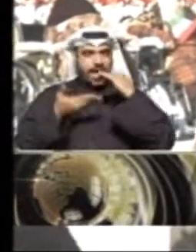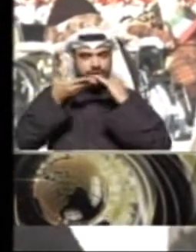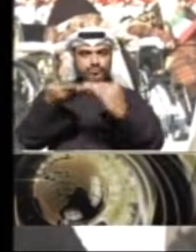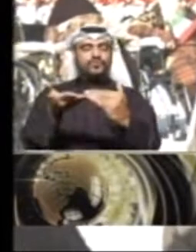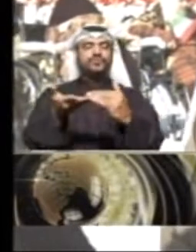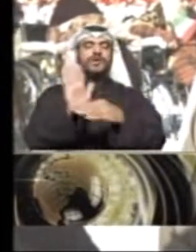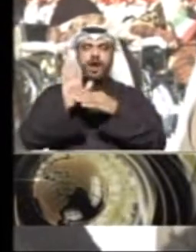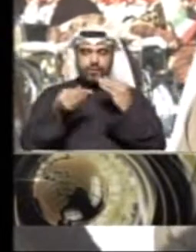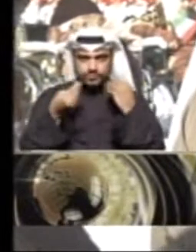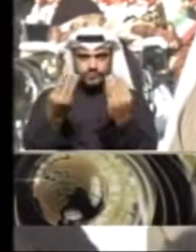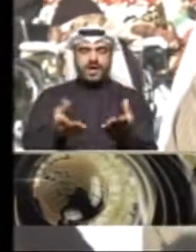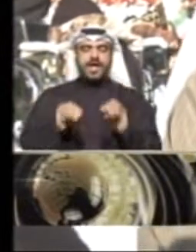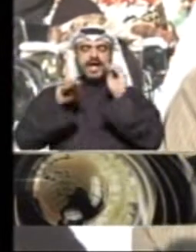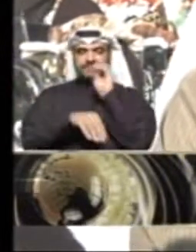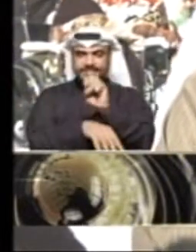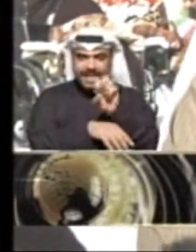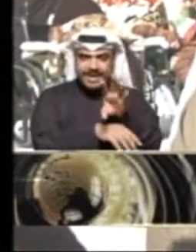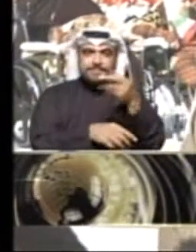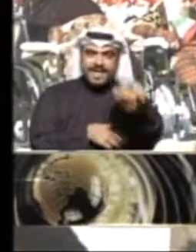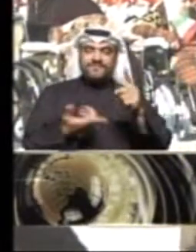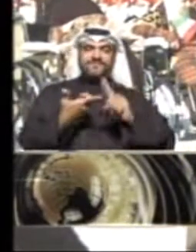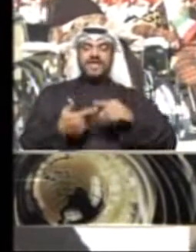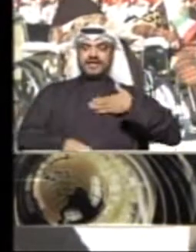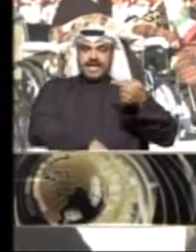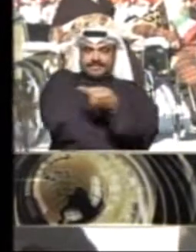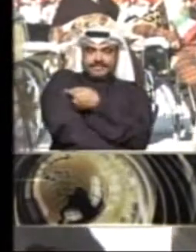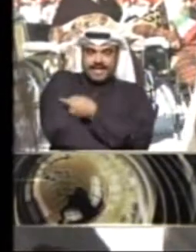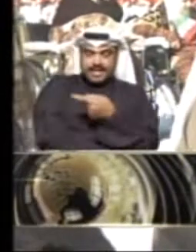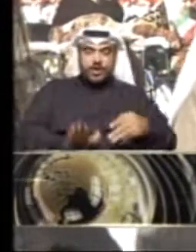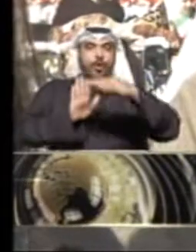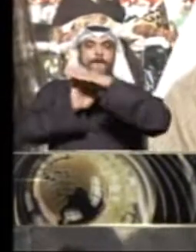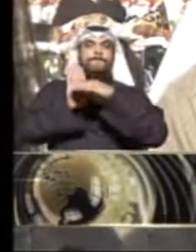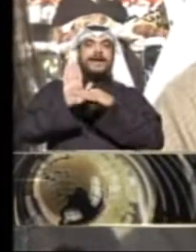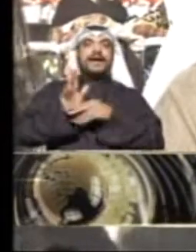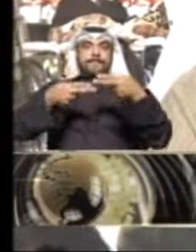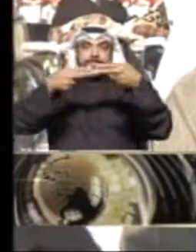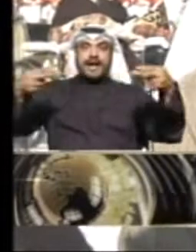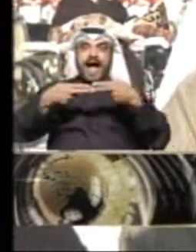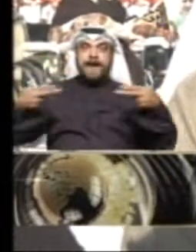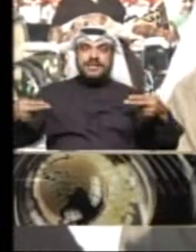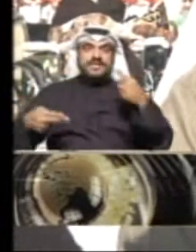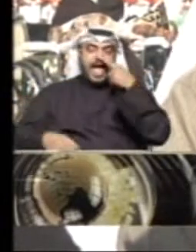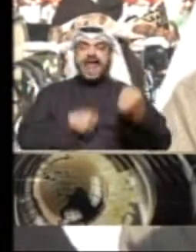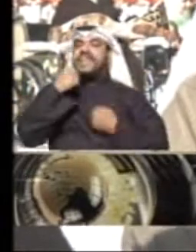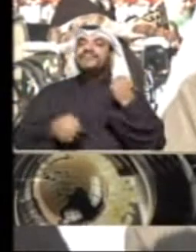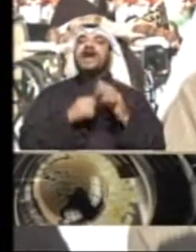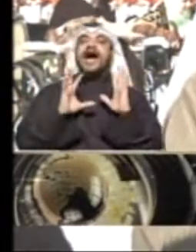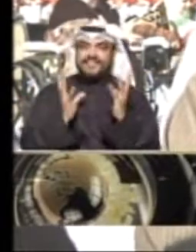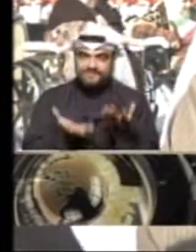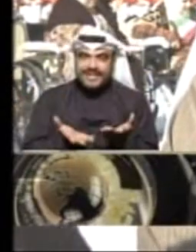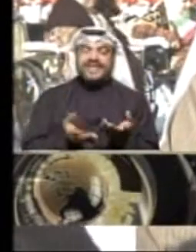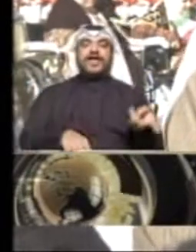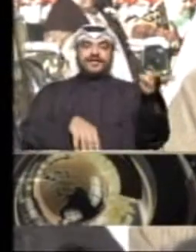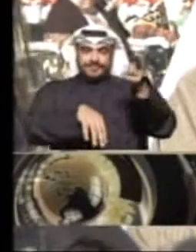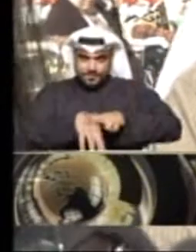كانت تعليمية، سواء كانت تتعلق بالبرامج والأنشطة مثل ما أنتم شايفين اليوم في هذه البرامج، وكذلك